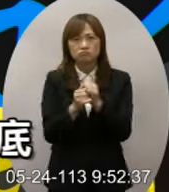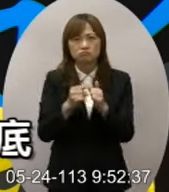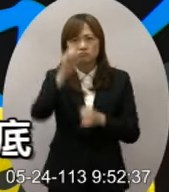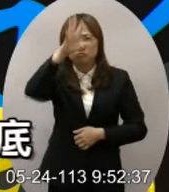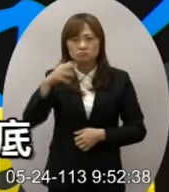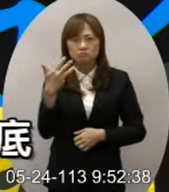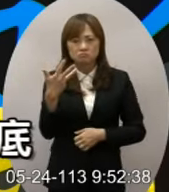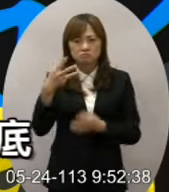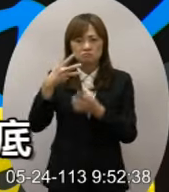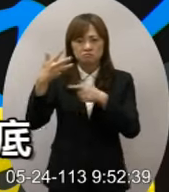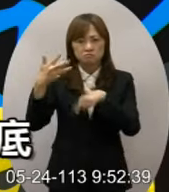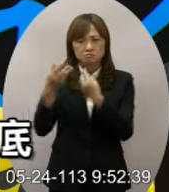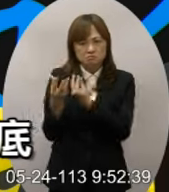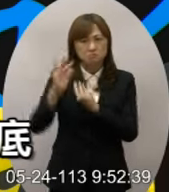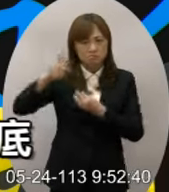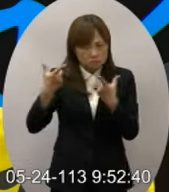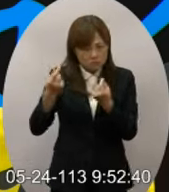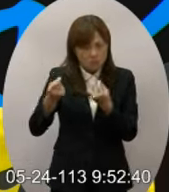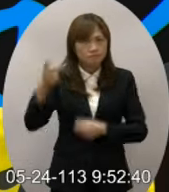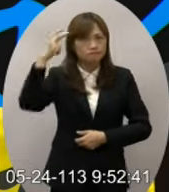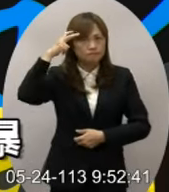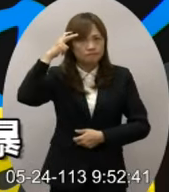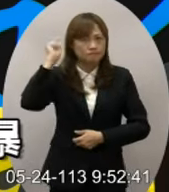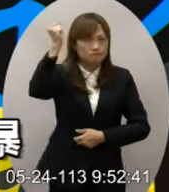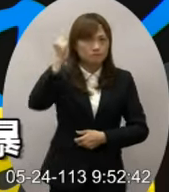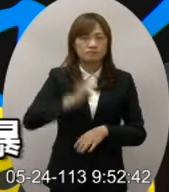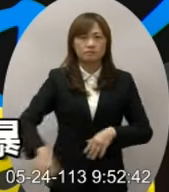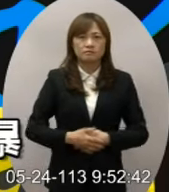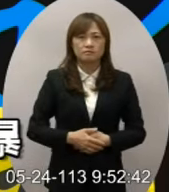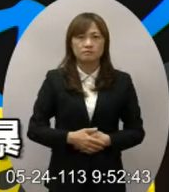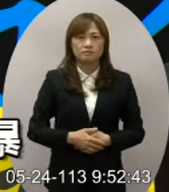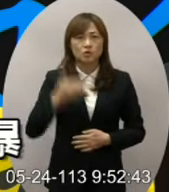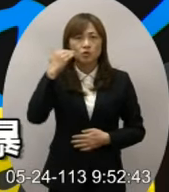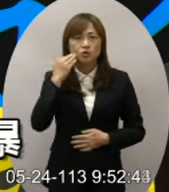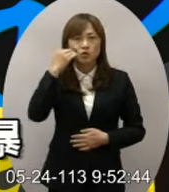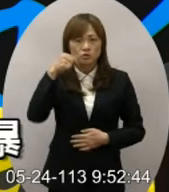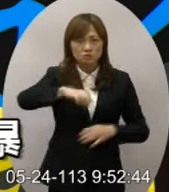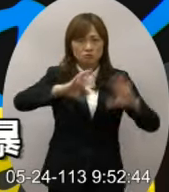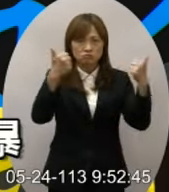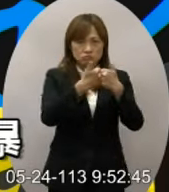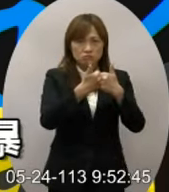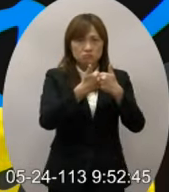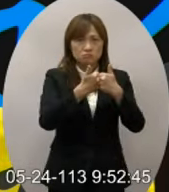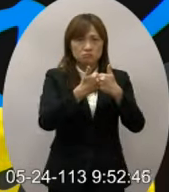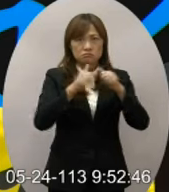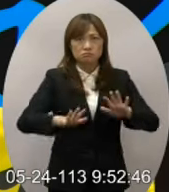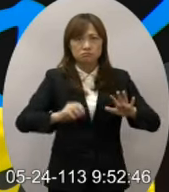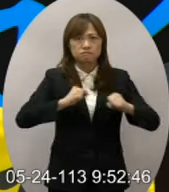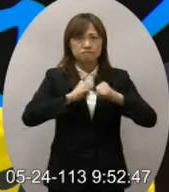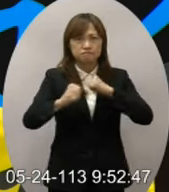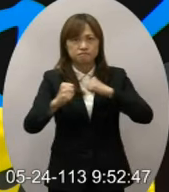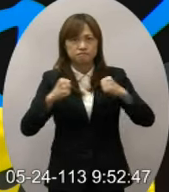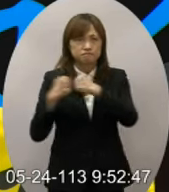我们还是会誓死去抗议到底，坚持到底。如果议会殿堂一定要以暴制暴，我坦白跟各